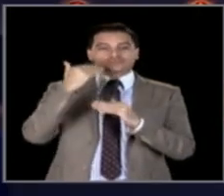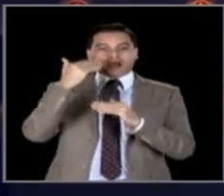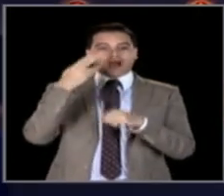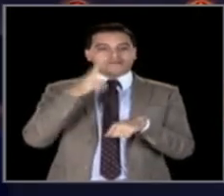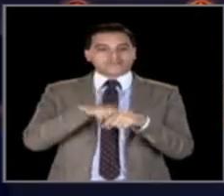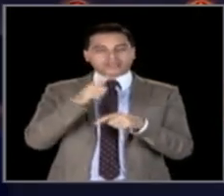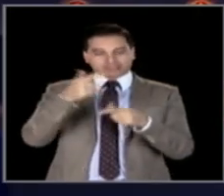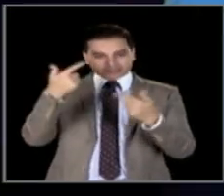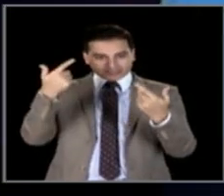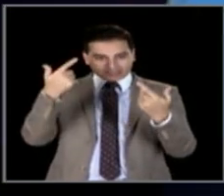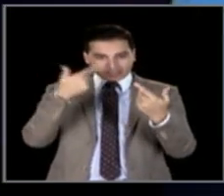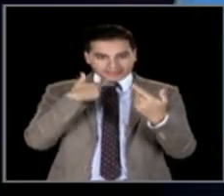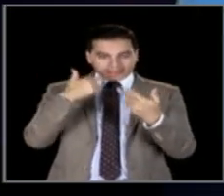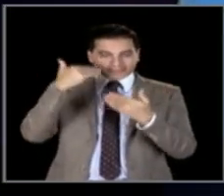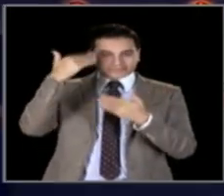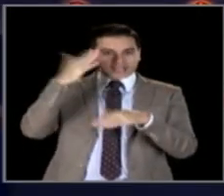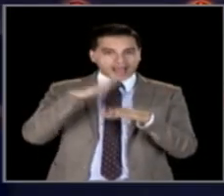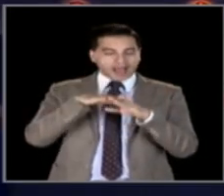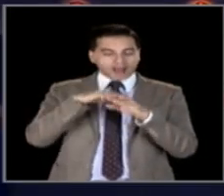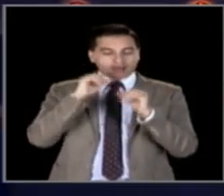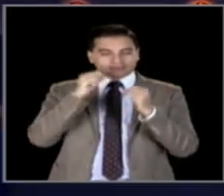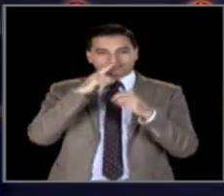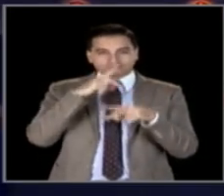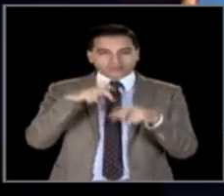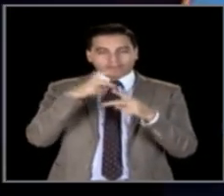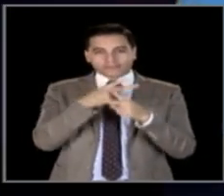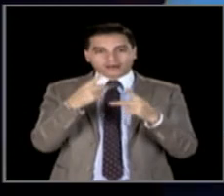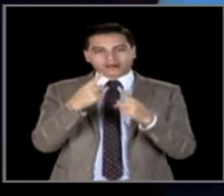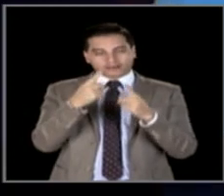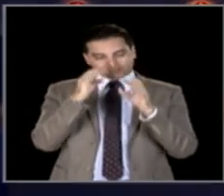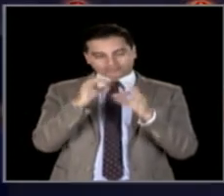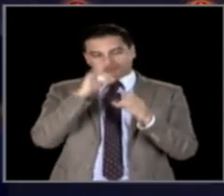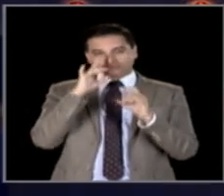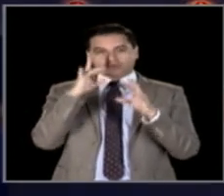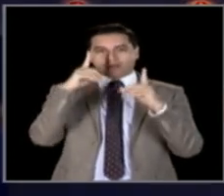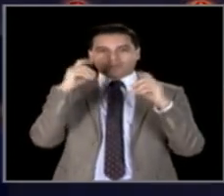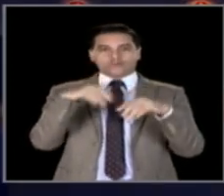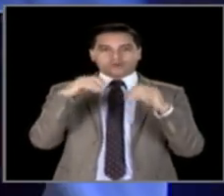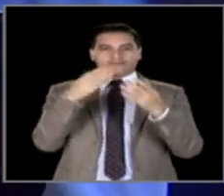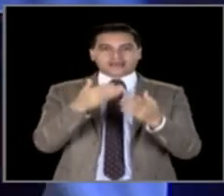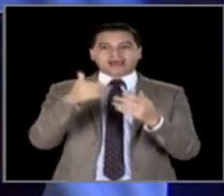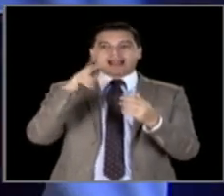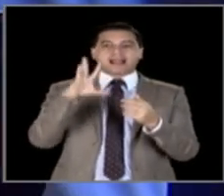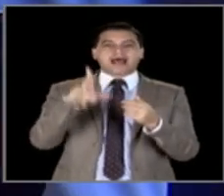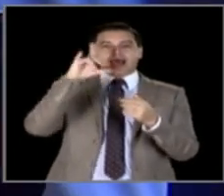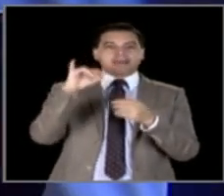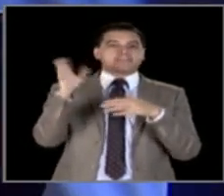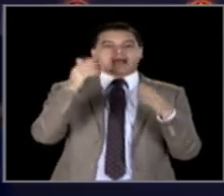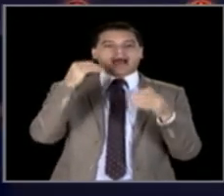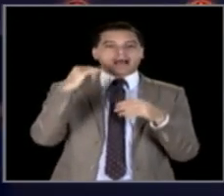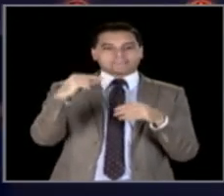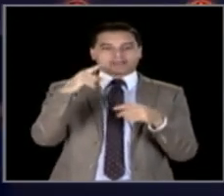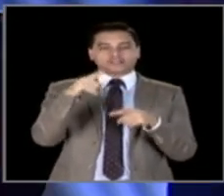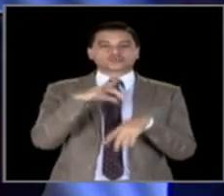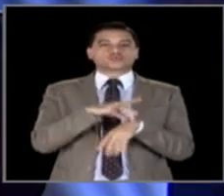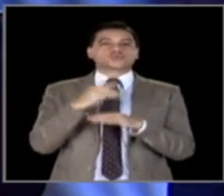كمان مهتميه بالبيئه جدا، فهاي ربنا يوفقك. الهام احمد، ازيك يا الهام؟ الحمد لله.